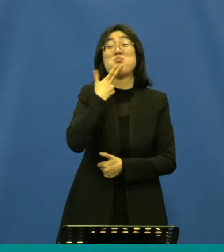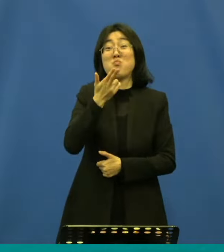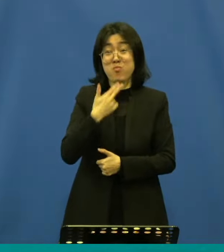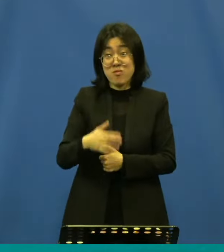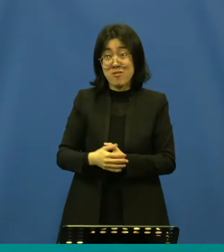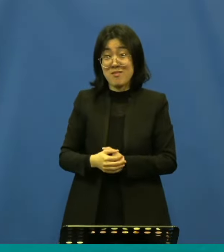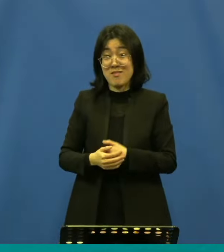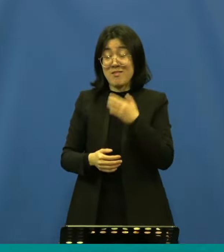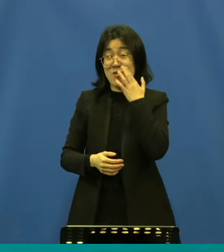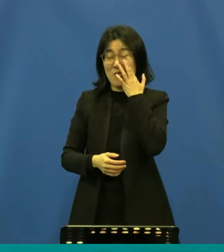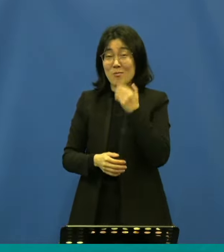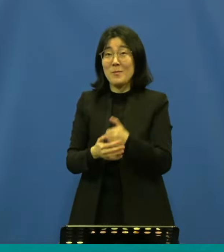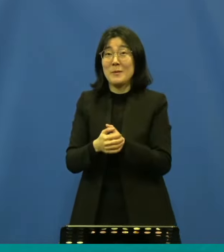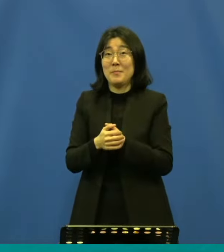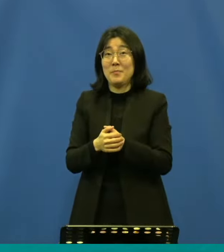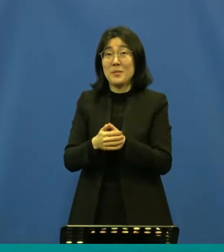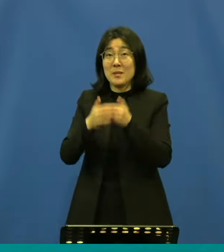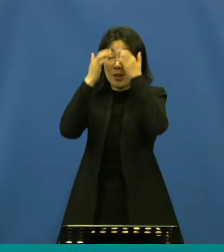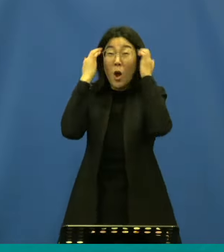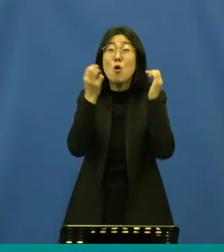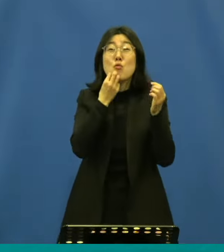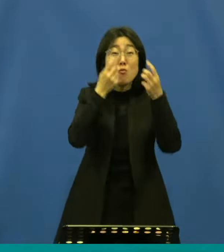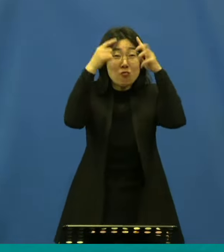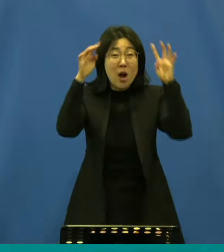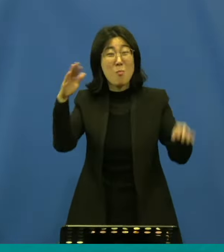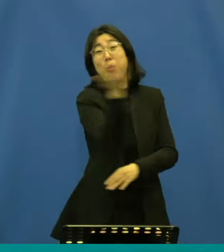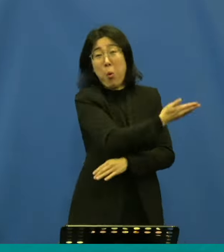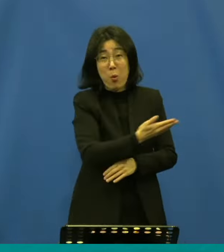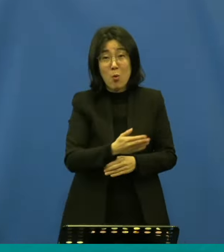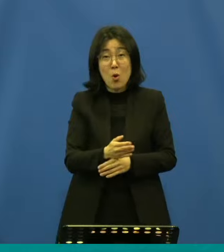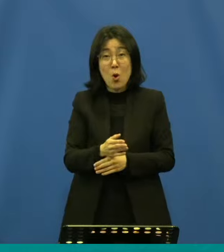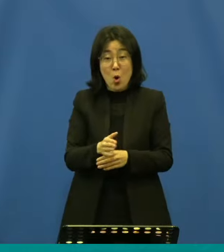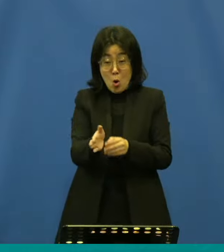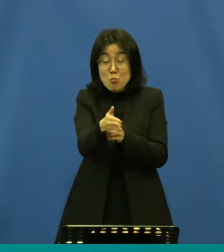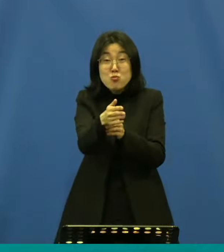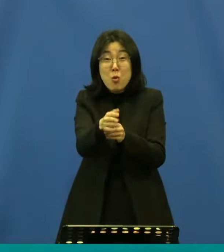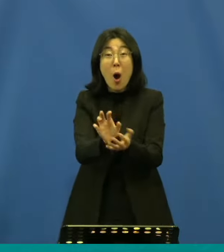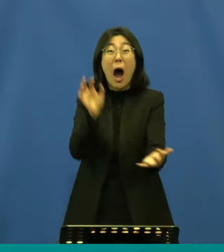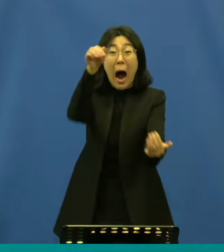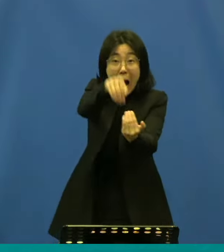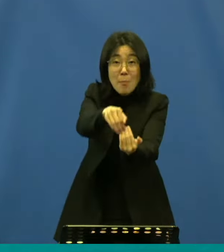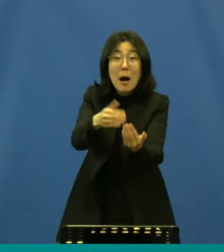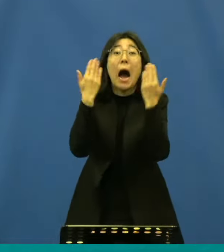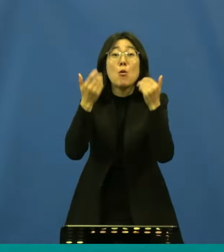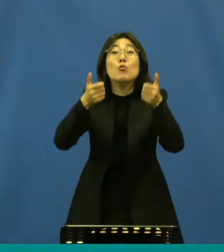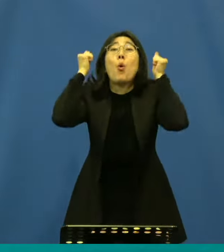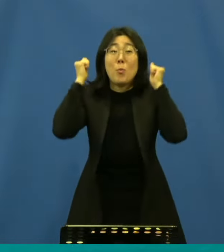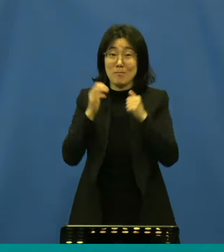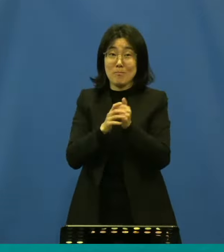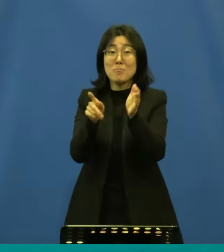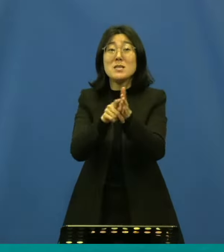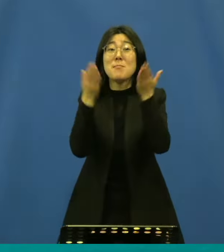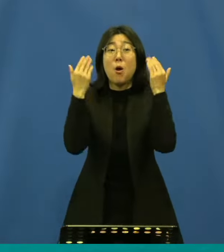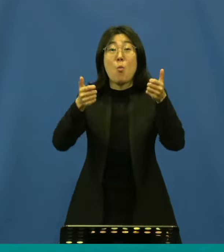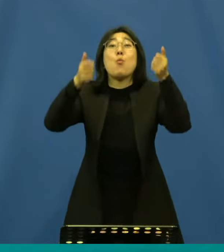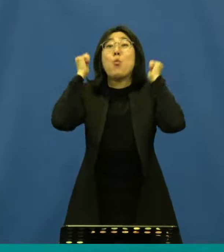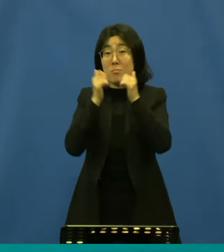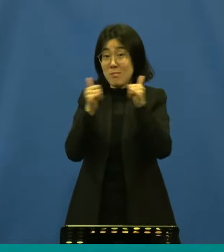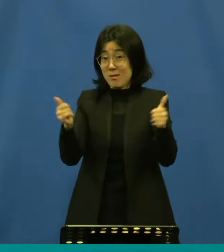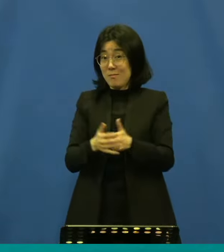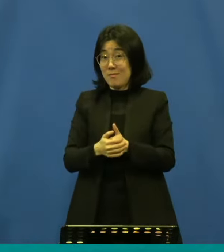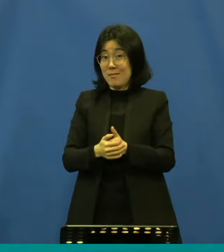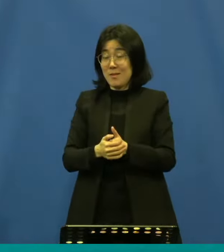어떤 기대치가 있는데 그 물고기 뱃속에 들어갔던, 그래서 다시 하나님께서 회복시켜 주시고